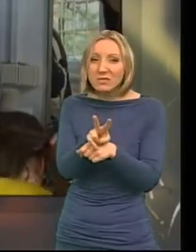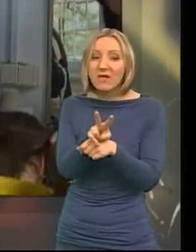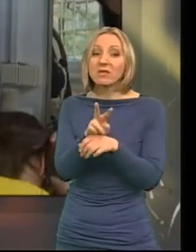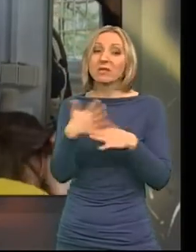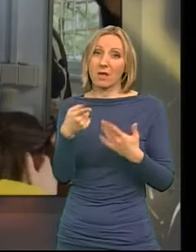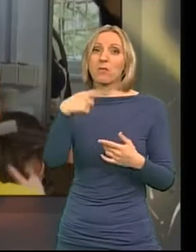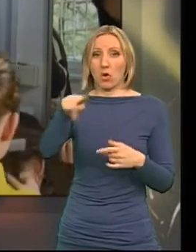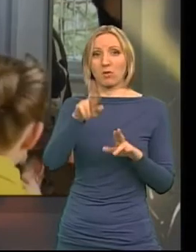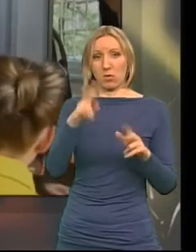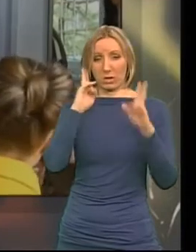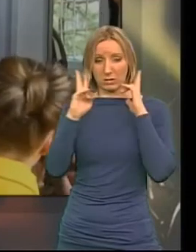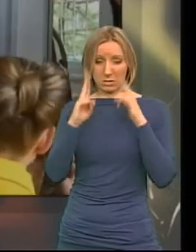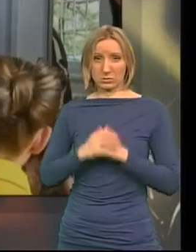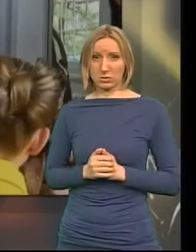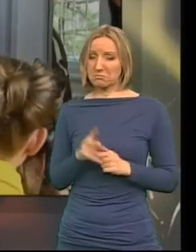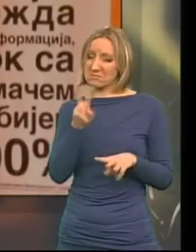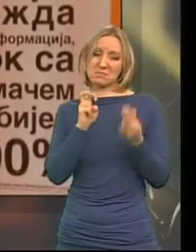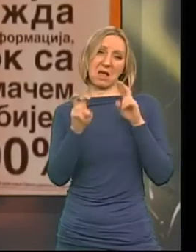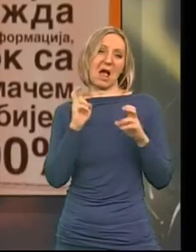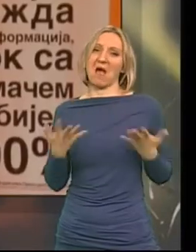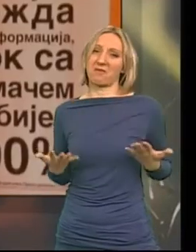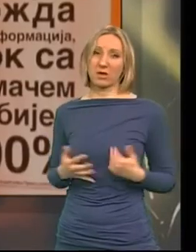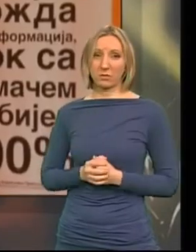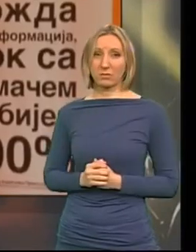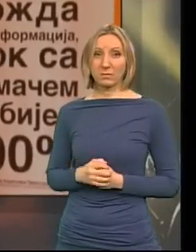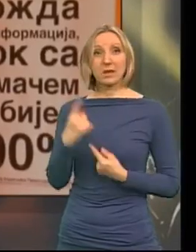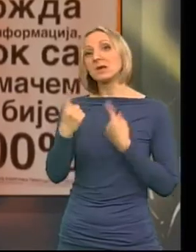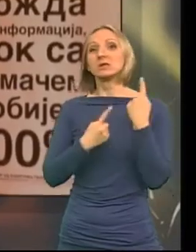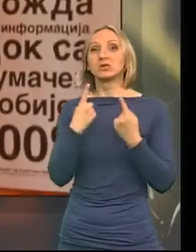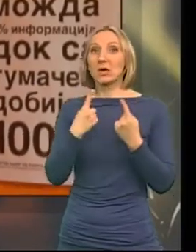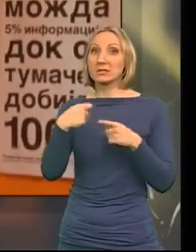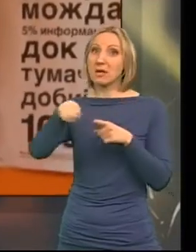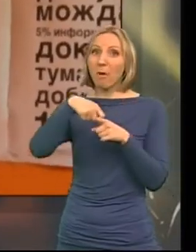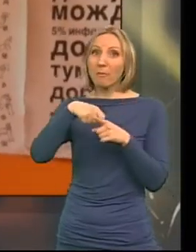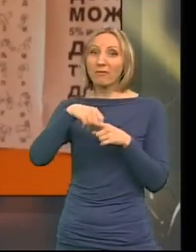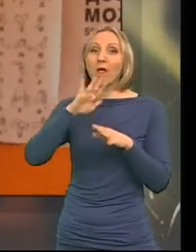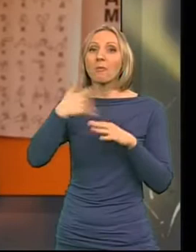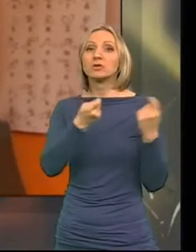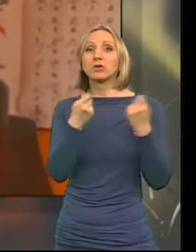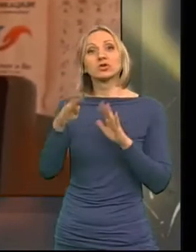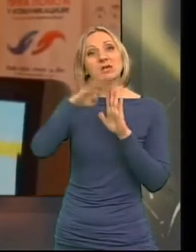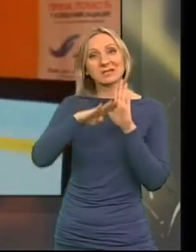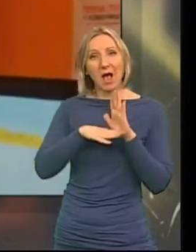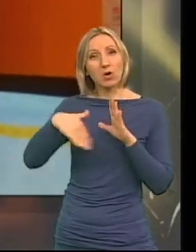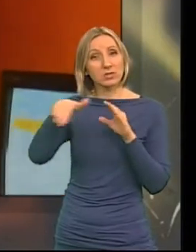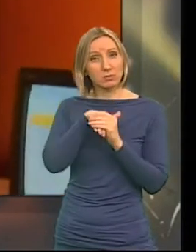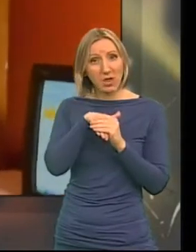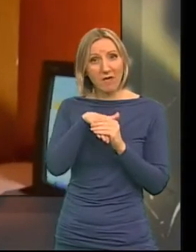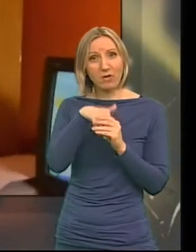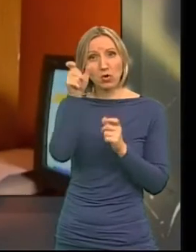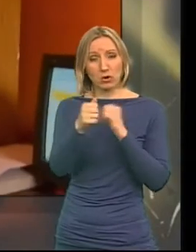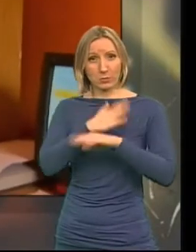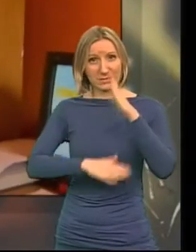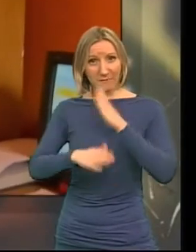oni mogli da im radi. Jednostavno izbjegavaju. Stanje se popravilo posle donošenja zakona o zapošljavanju osoba